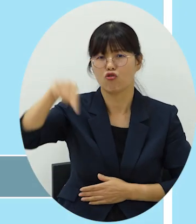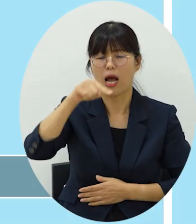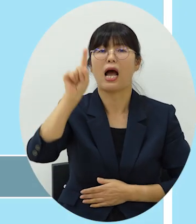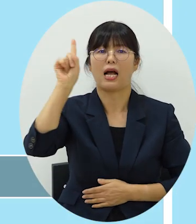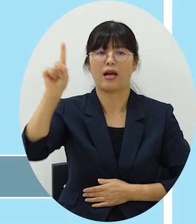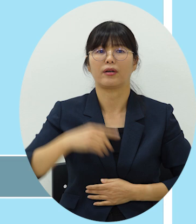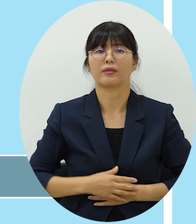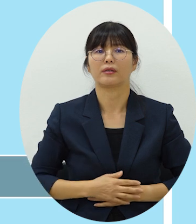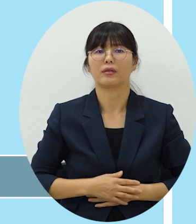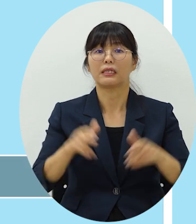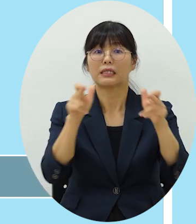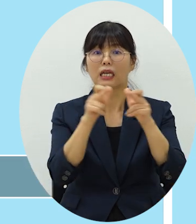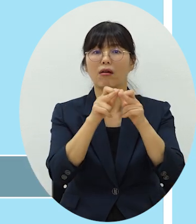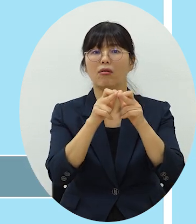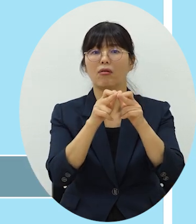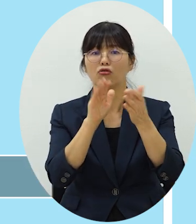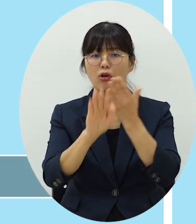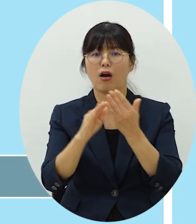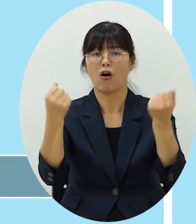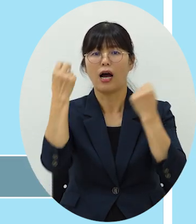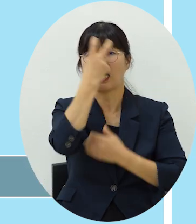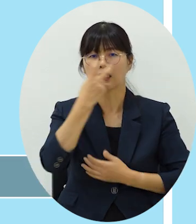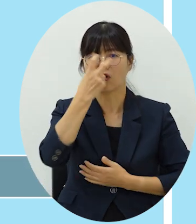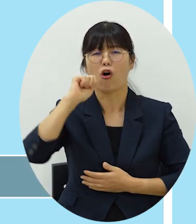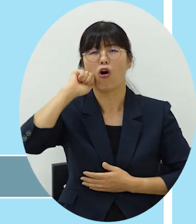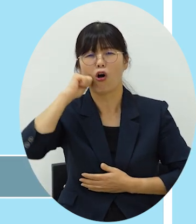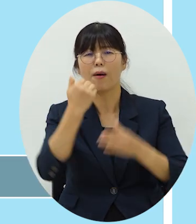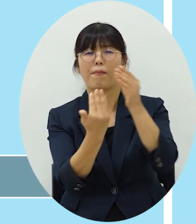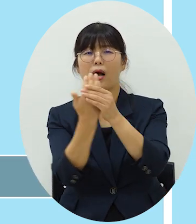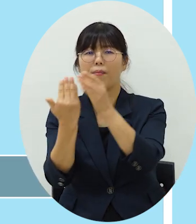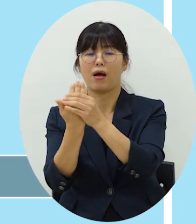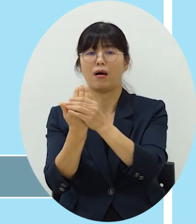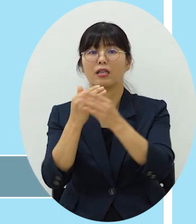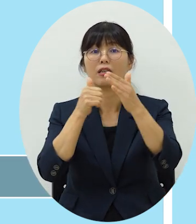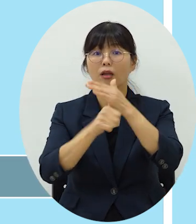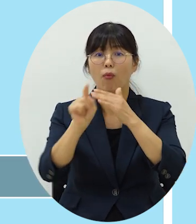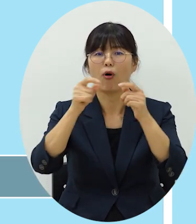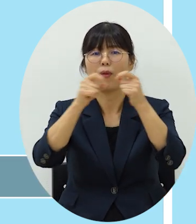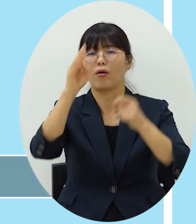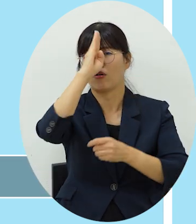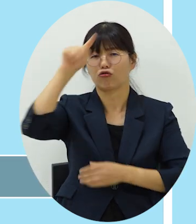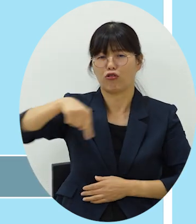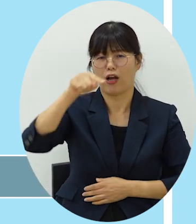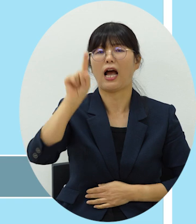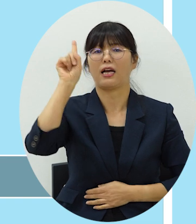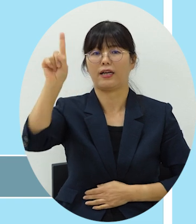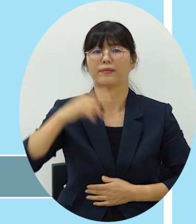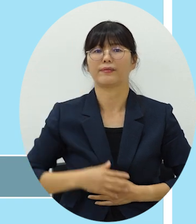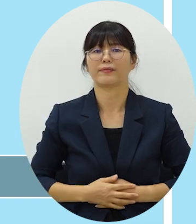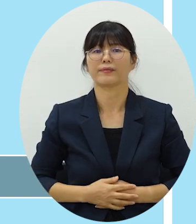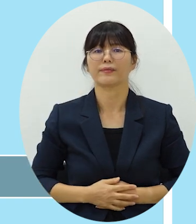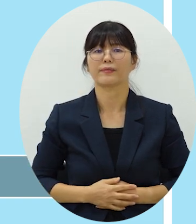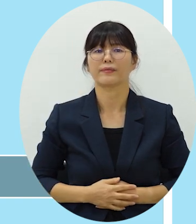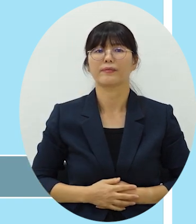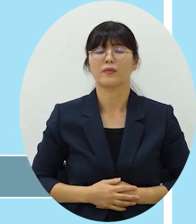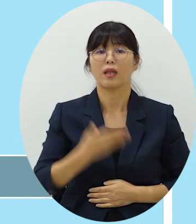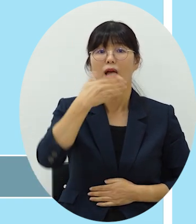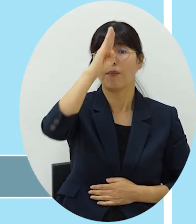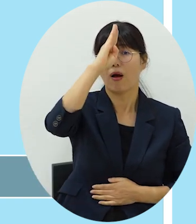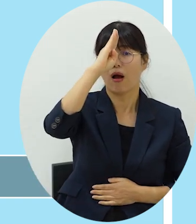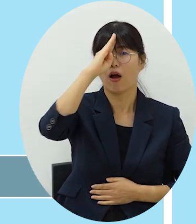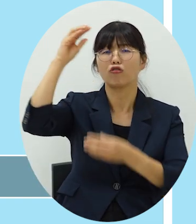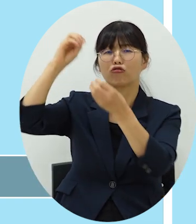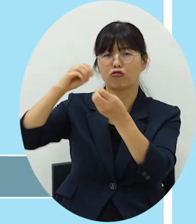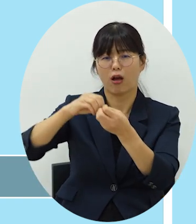하나이기도 하지만 장애 이후 건강관리의 어려움으로 발생하는 대표적인 만성 질환 중 하나이기도 합니다.